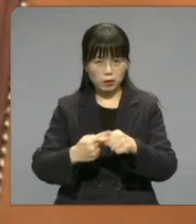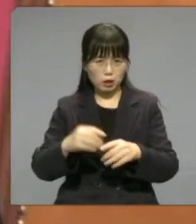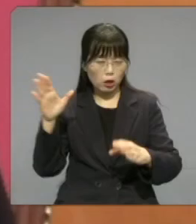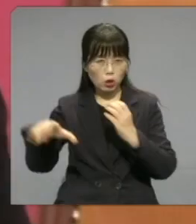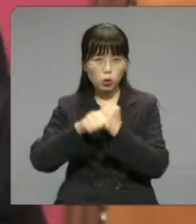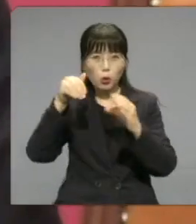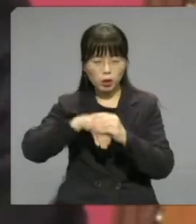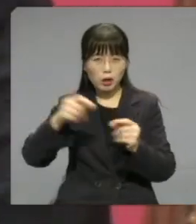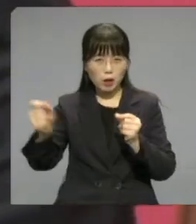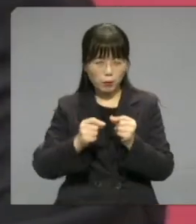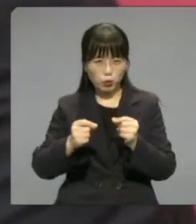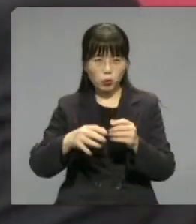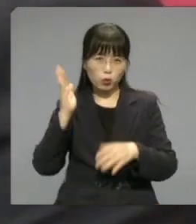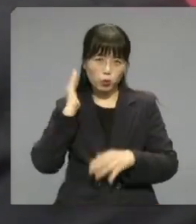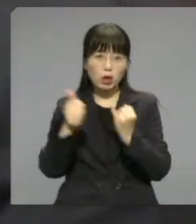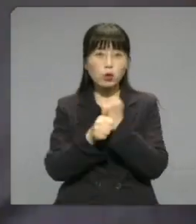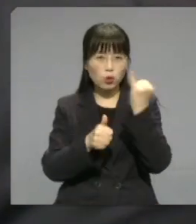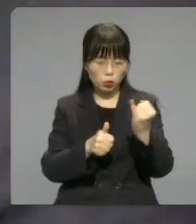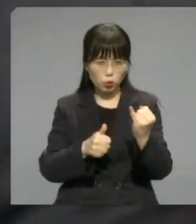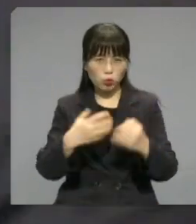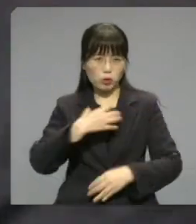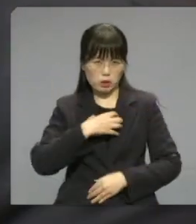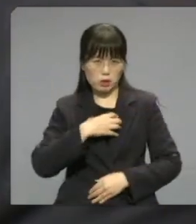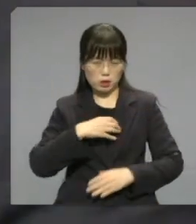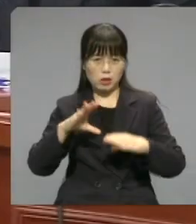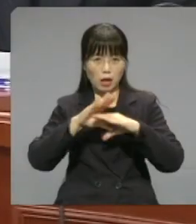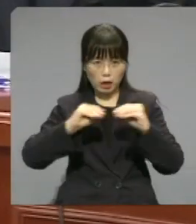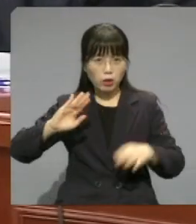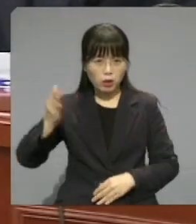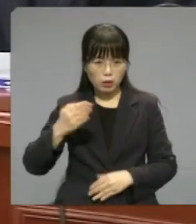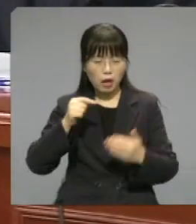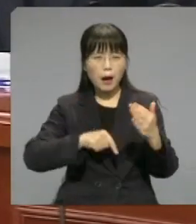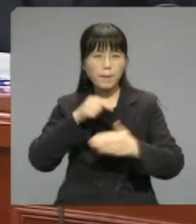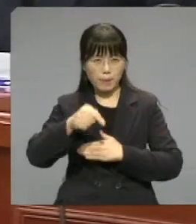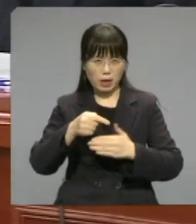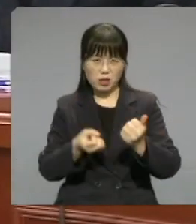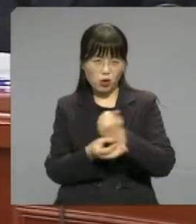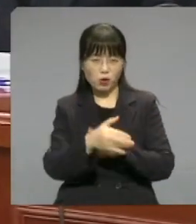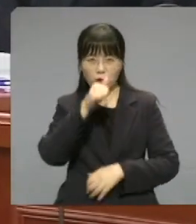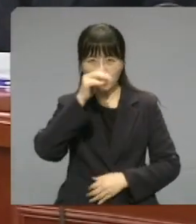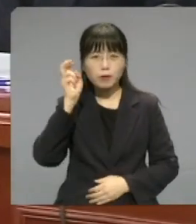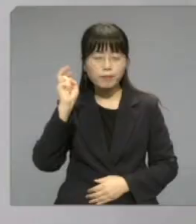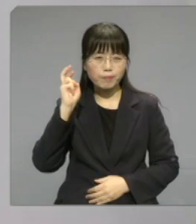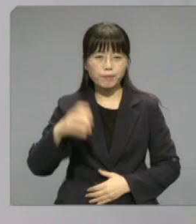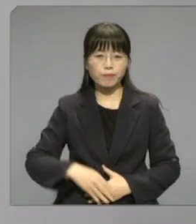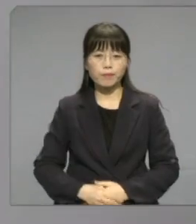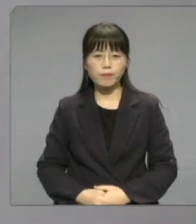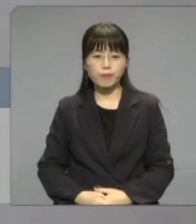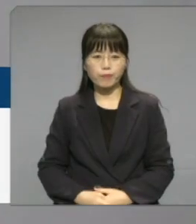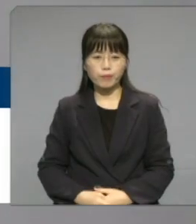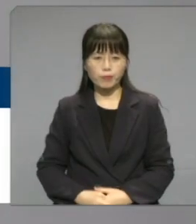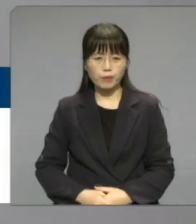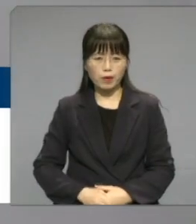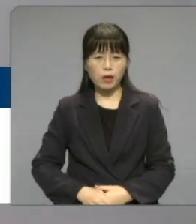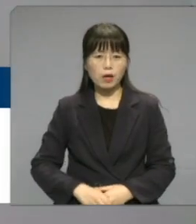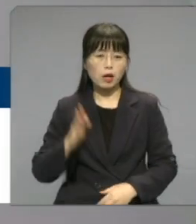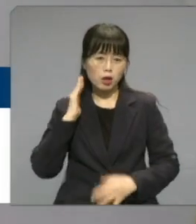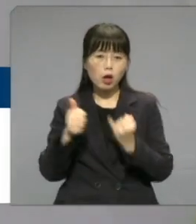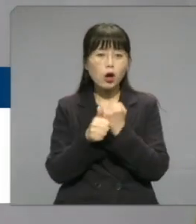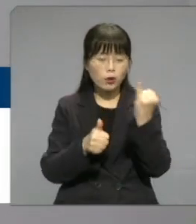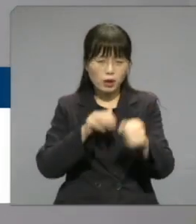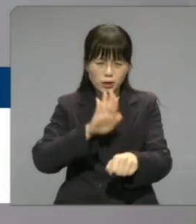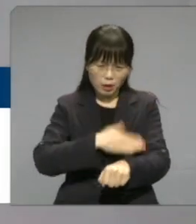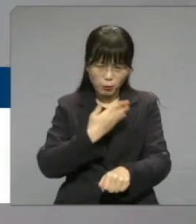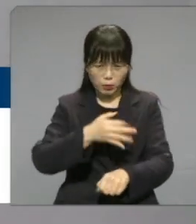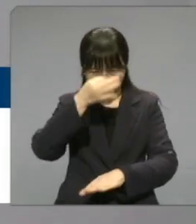앞두고 김건희 리스크를 풀고 가야 한다는 당 안팎의 목소리가 영향을 미친 것으로 보입니다. 제가 잘못했다 하고